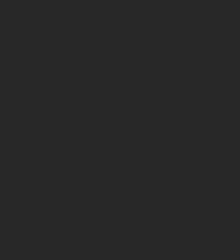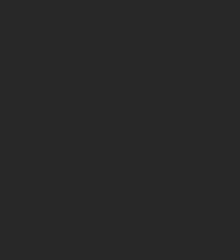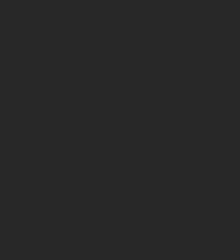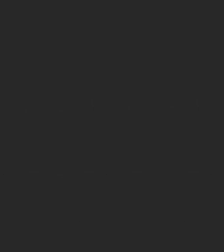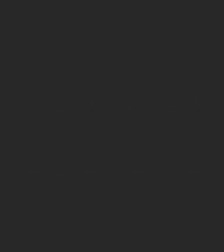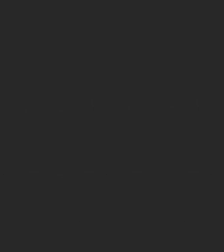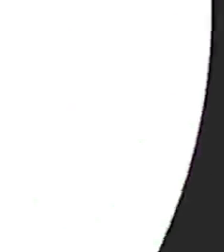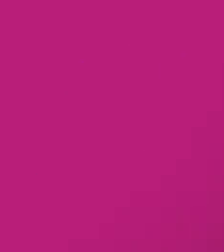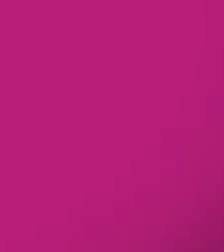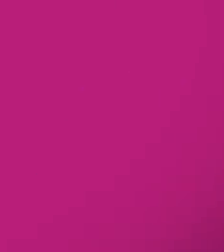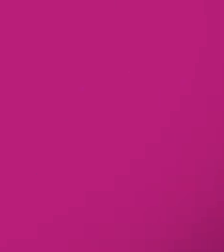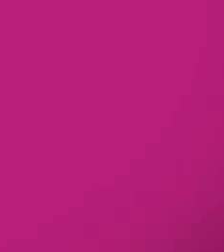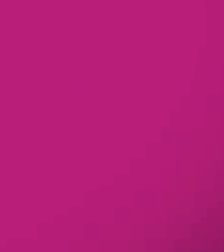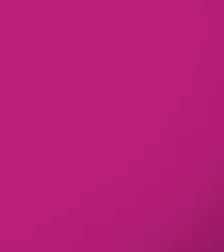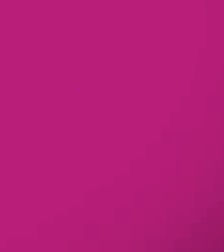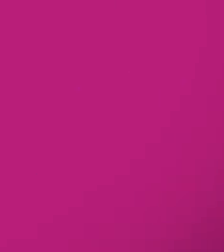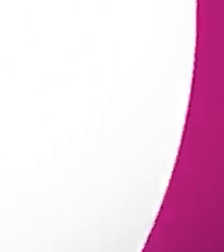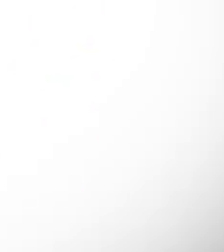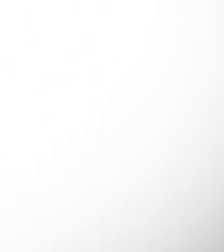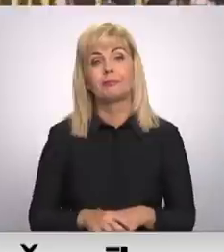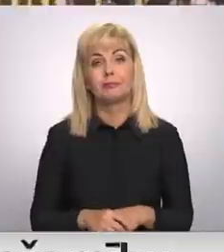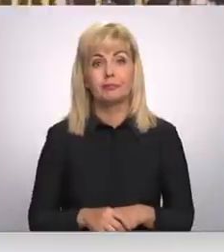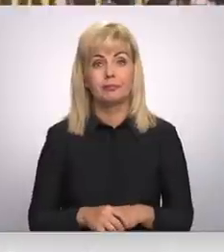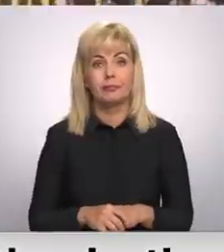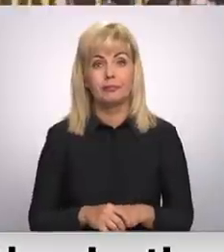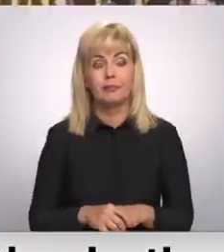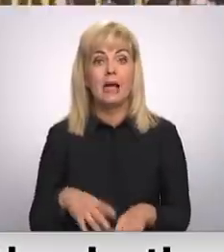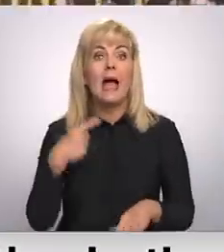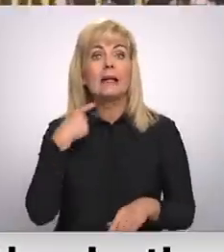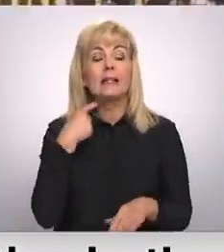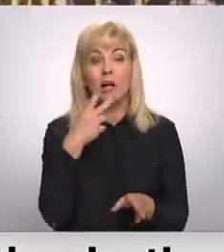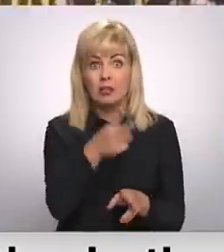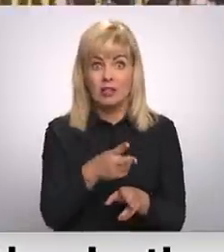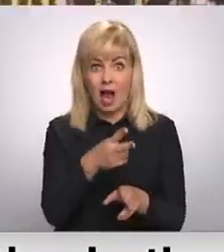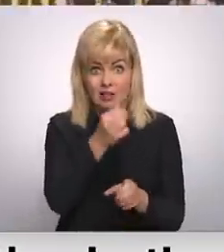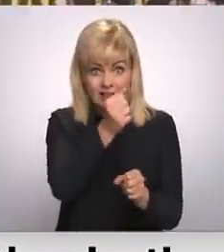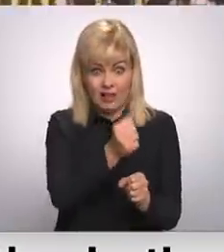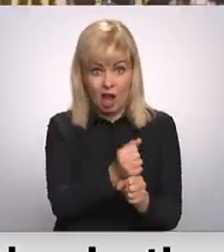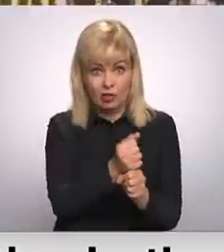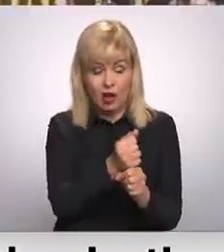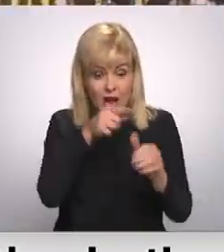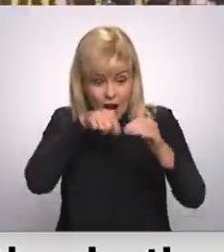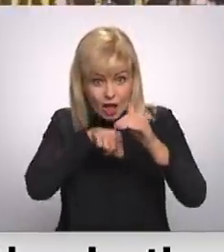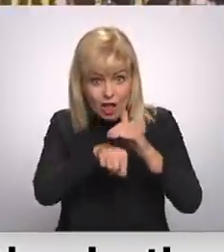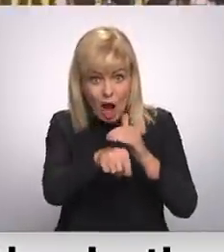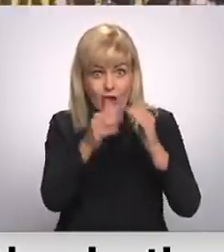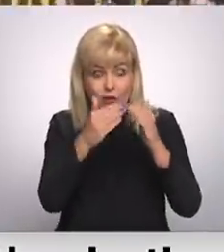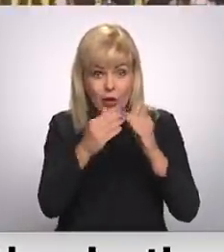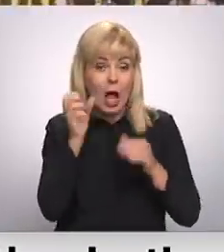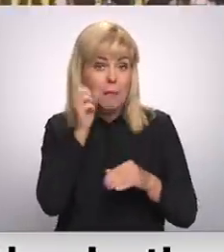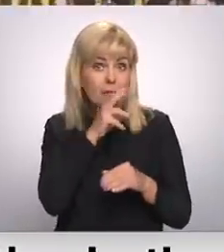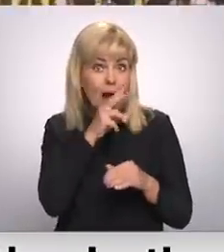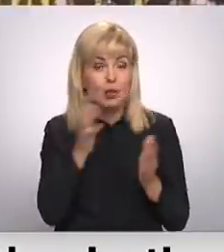Re, viss ēters ir te! Rīgas dzelzceļa stacijas gājēju tunelī šo